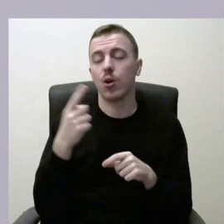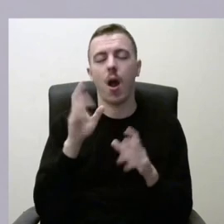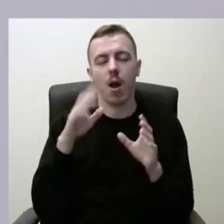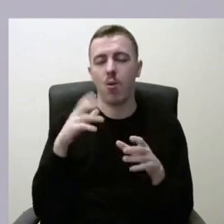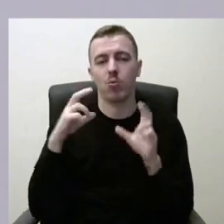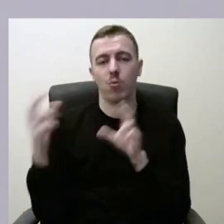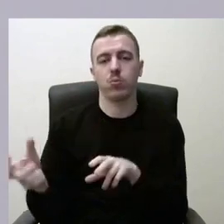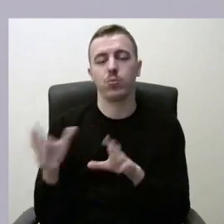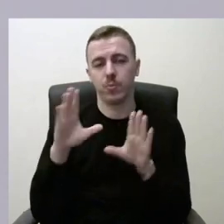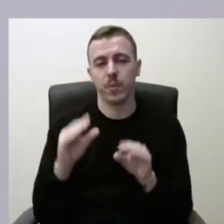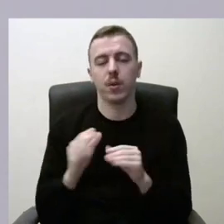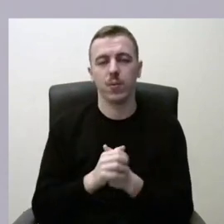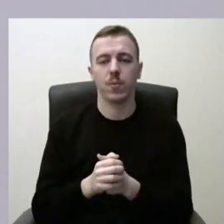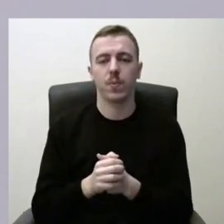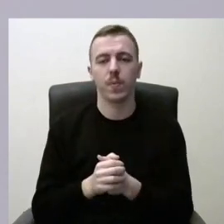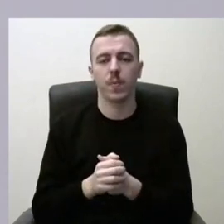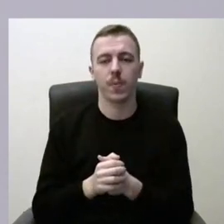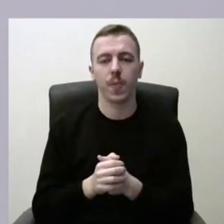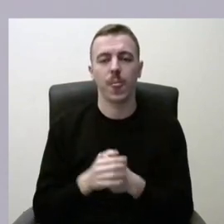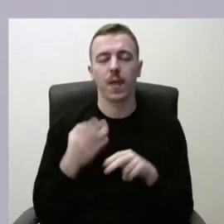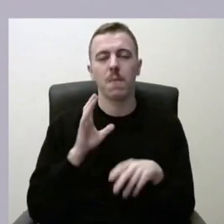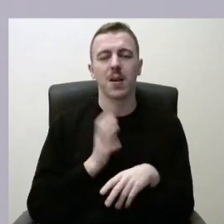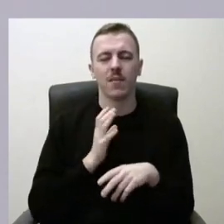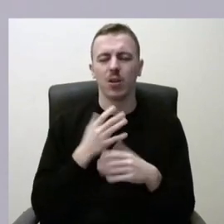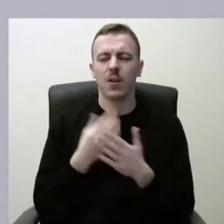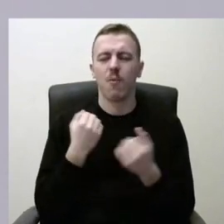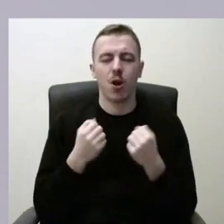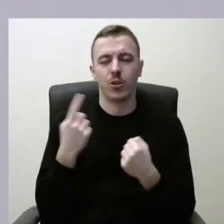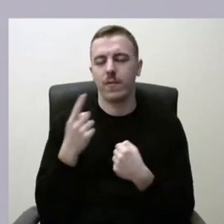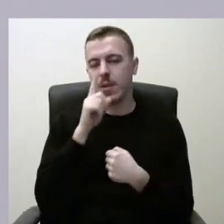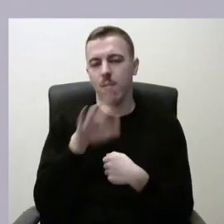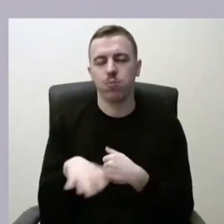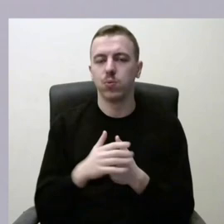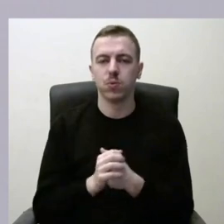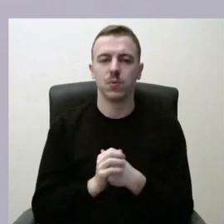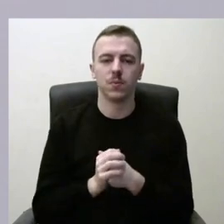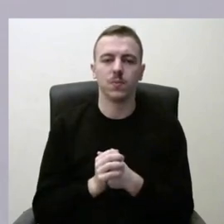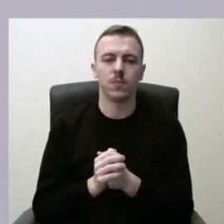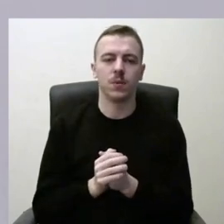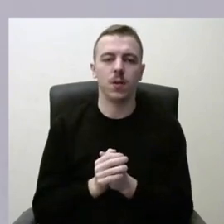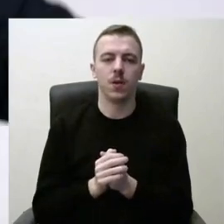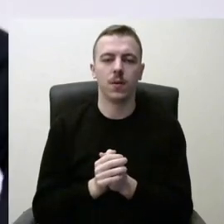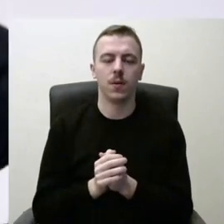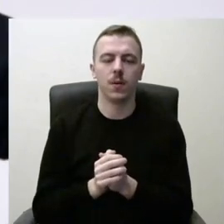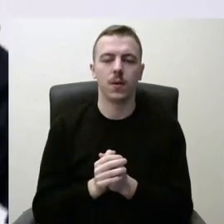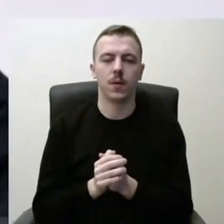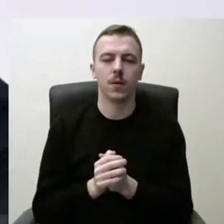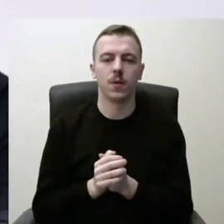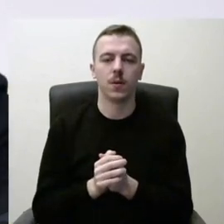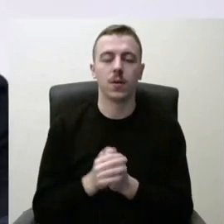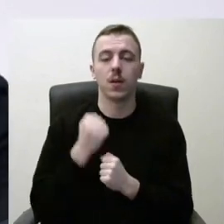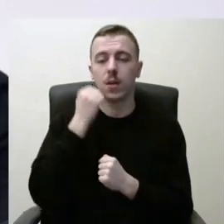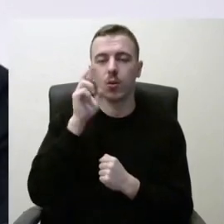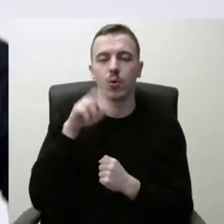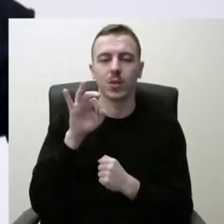daugiau žmonių. Ne su privačiu transportu į darbą ir nebūtų tų parkavimo ir taršos problemų. Būtų ir mažiau. Dėkuoju, ponai